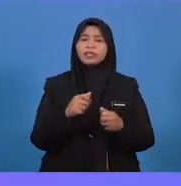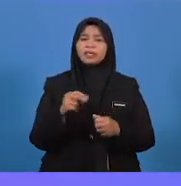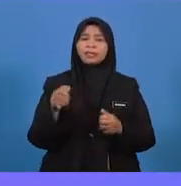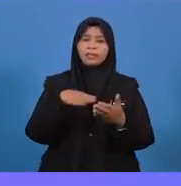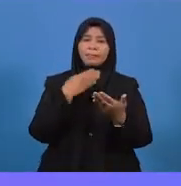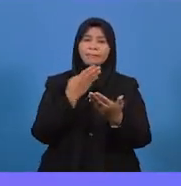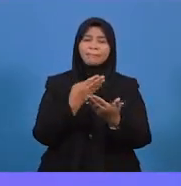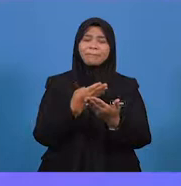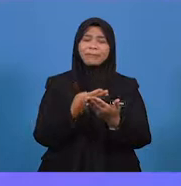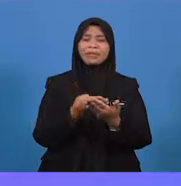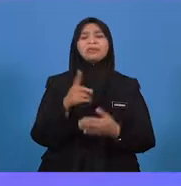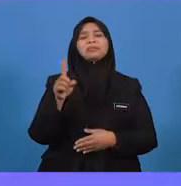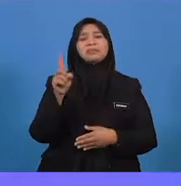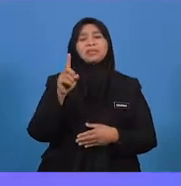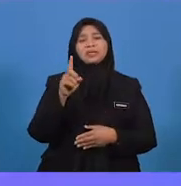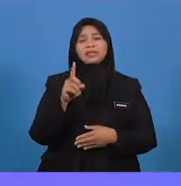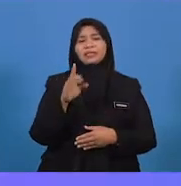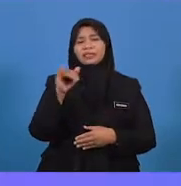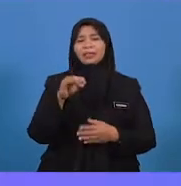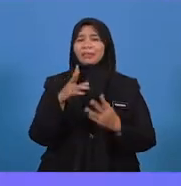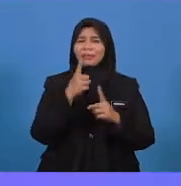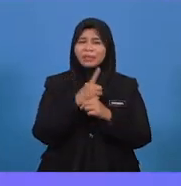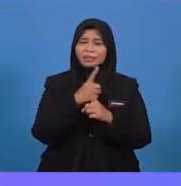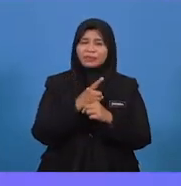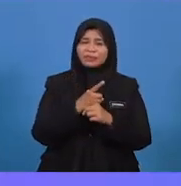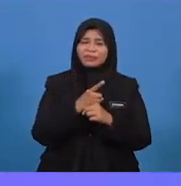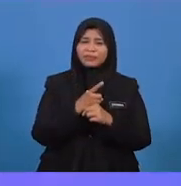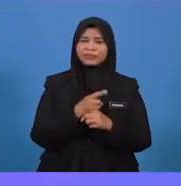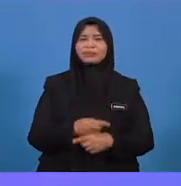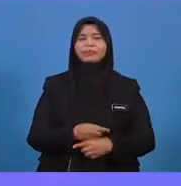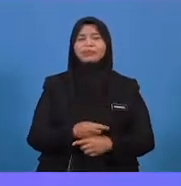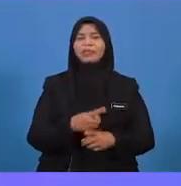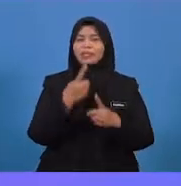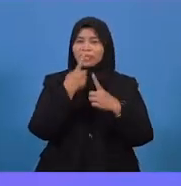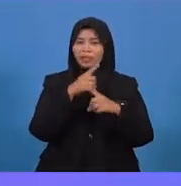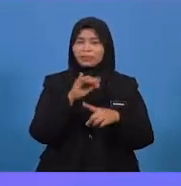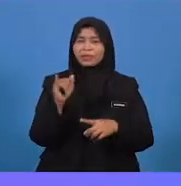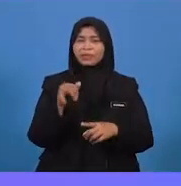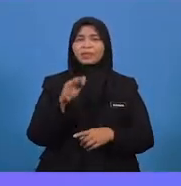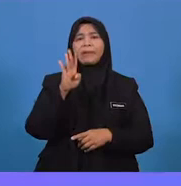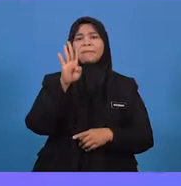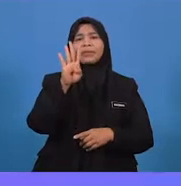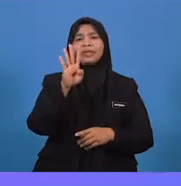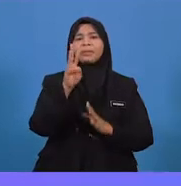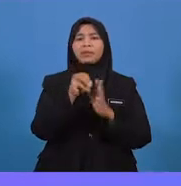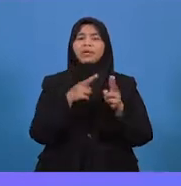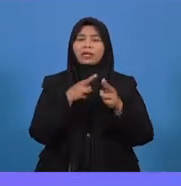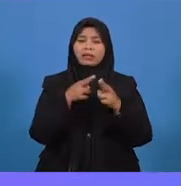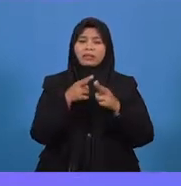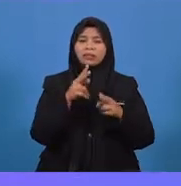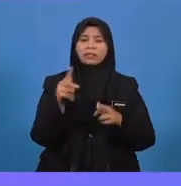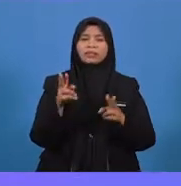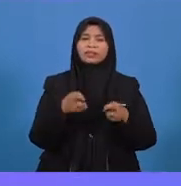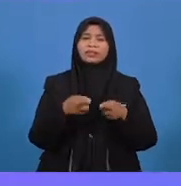baik. Mana satu ni jawapan yang betul? Jawapannya B.